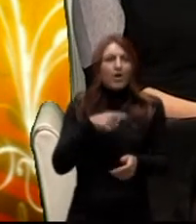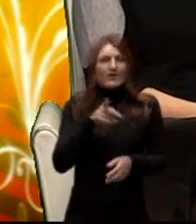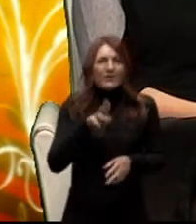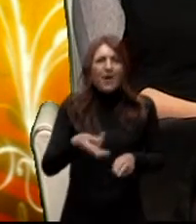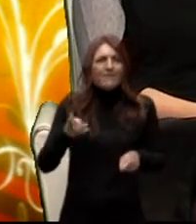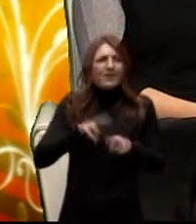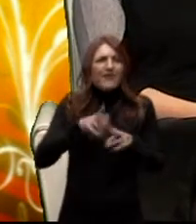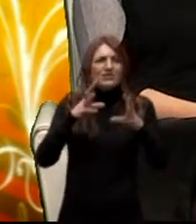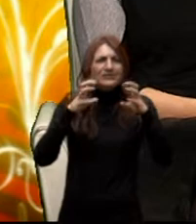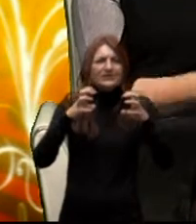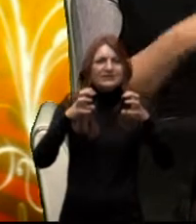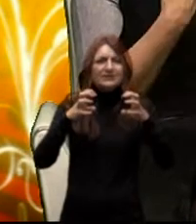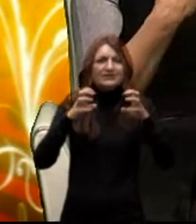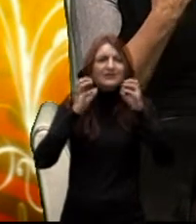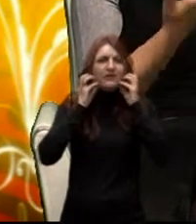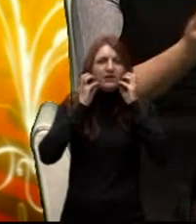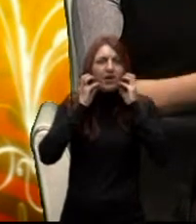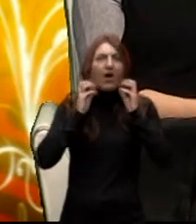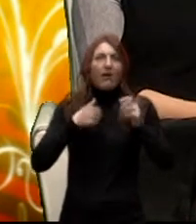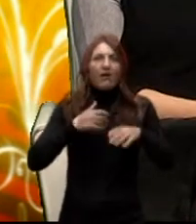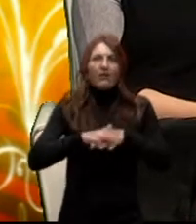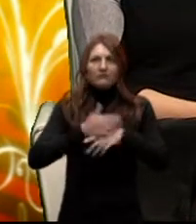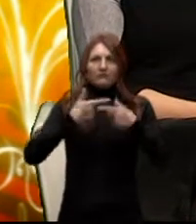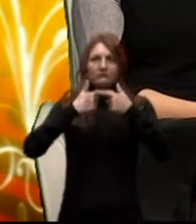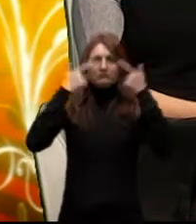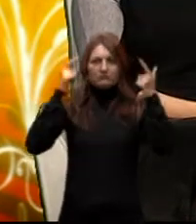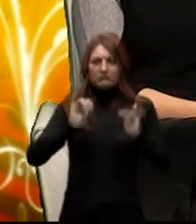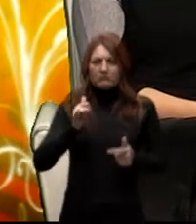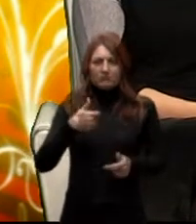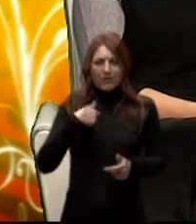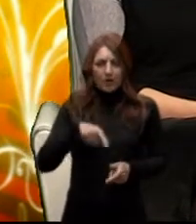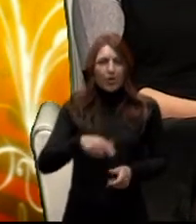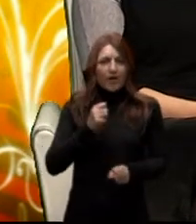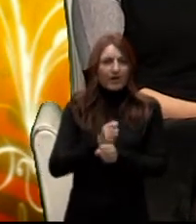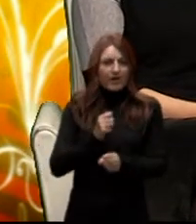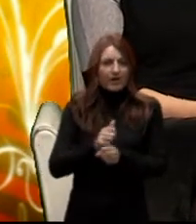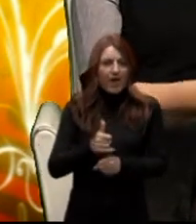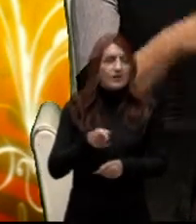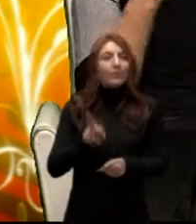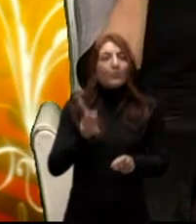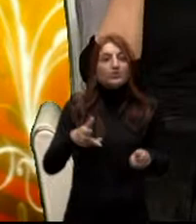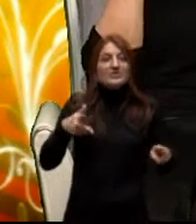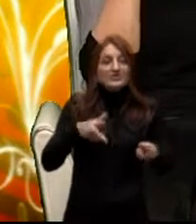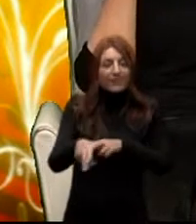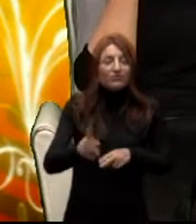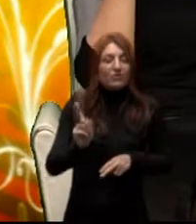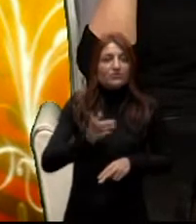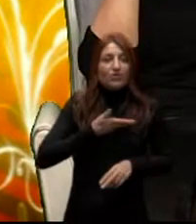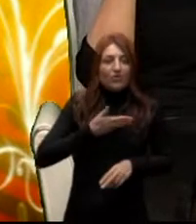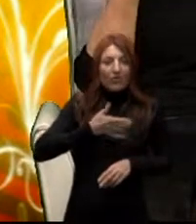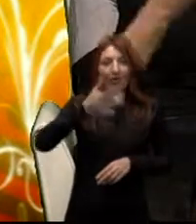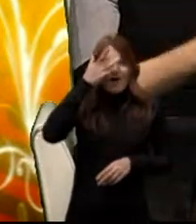previše stisnutu čeljust, onda tek osvijesti zapravo da to radi i na taj način možete spriječiti glavobolje koje su